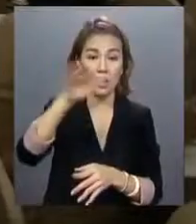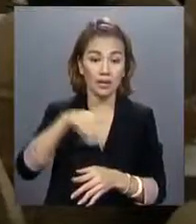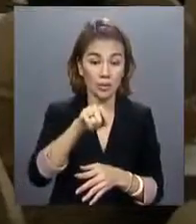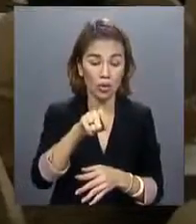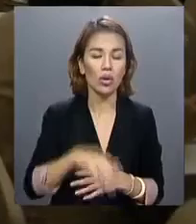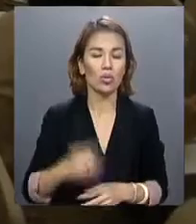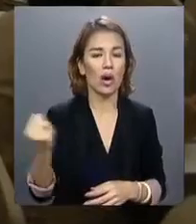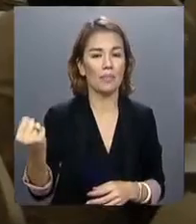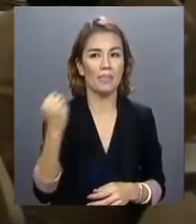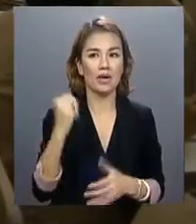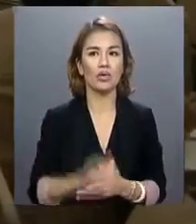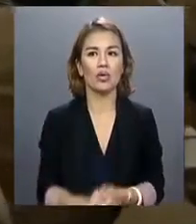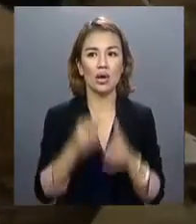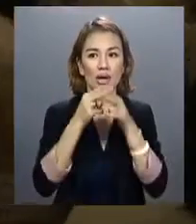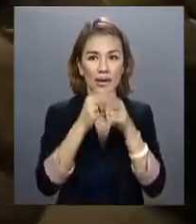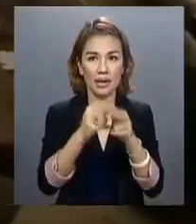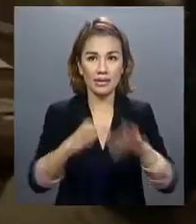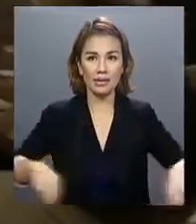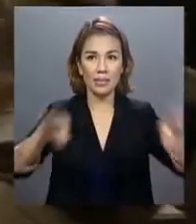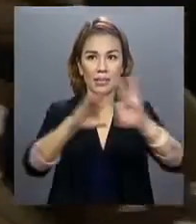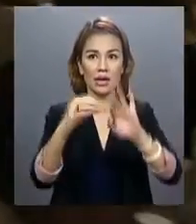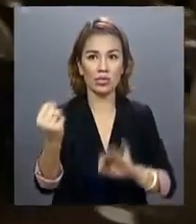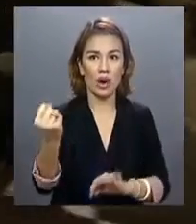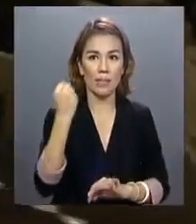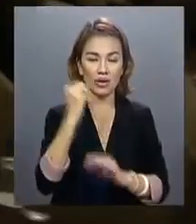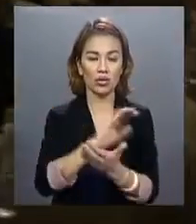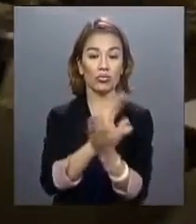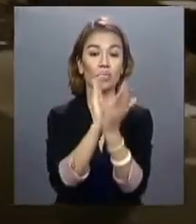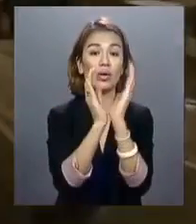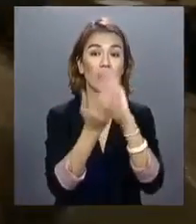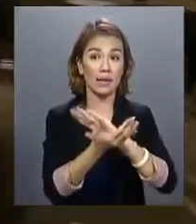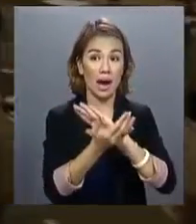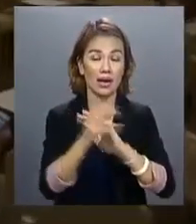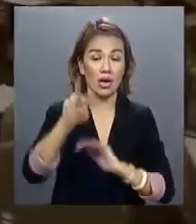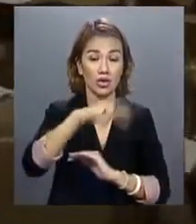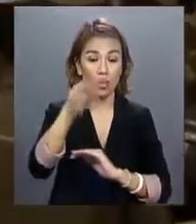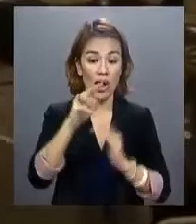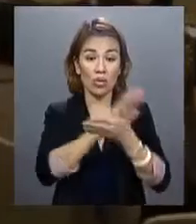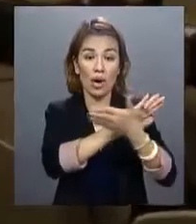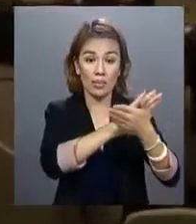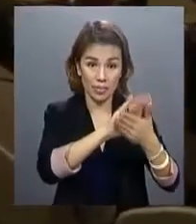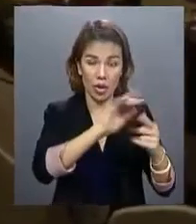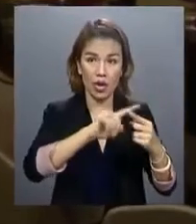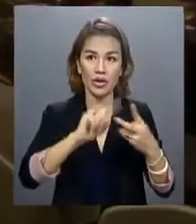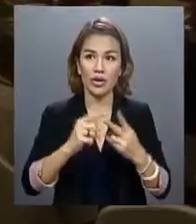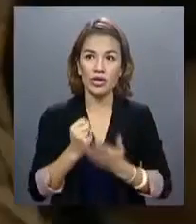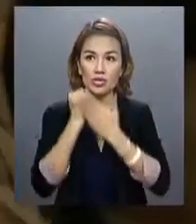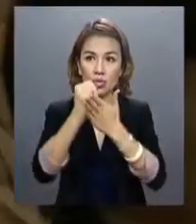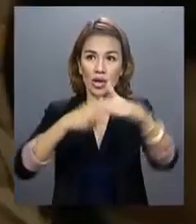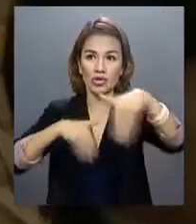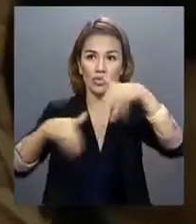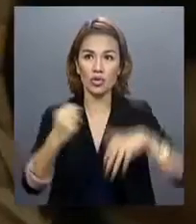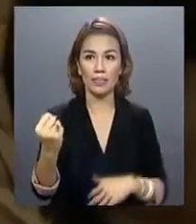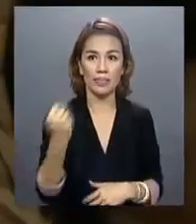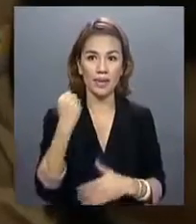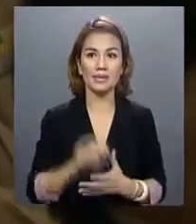ย้ำถึงการขับเคลื่อนงานความมั่นคงแบบบูรณาการเพื่อรักษาความสงบเรียบร้อยสร้างความมั่นใจให้กับประชาชนและความเชื่อมั่นในส